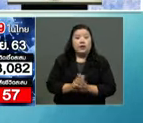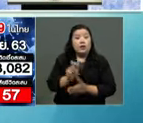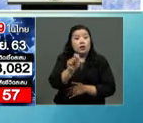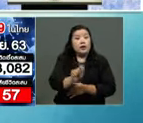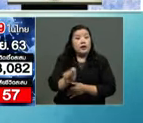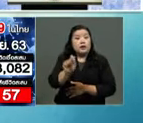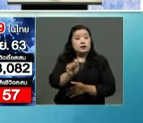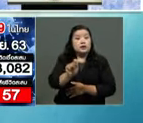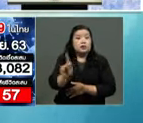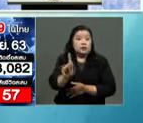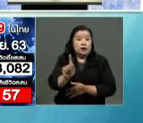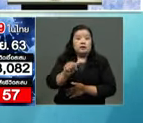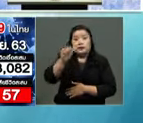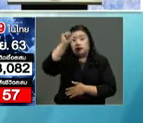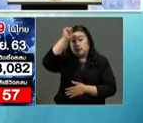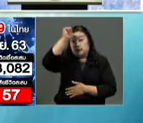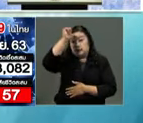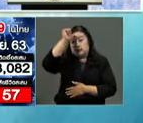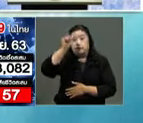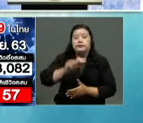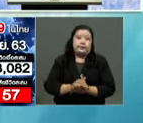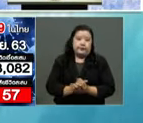ของโลกเนี่ยนะครับใช้อเมริกาดูจะทรงส่งลดลงไปนิดนึงนะครับแต่ปลาซิวยังพุ่งขึ้นอยู่เลยนะครับรัสเซียอินเดียและเสียนี่ยังส่งออกมาทางลดลงแต่อินเดียยังพุ่งขึ้นนะครับส่วนอิหร่านอังกฤษจะกับตุรกีอันนี้ยังส่งอยู่นะครับมาดูทางเอเชียครับก็in